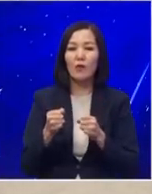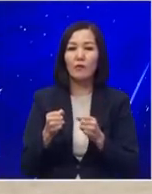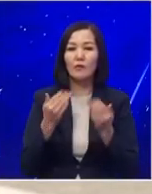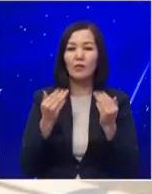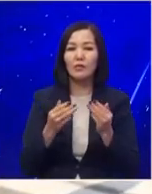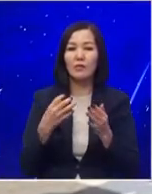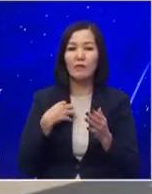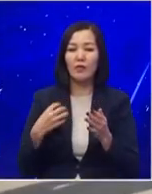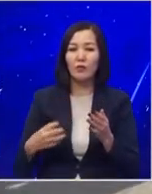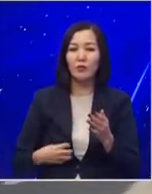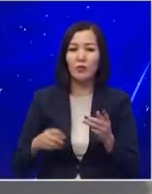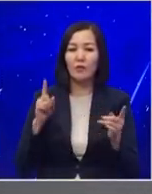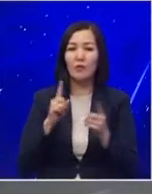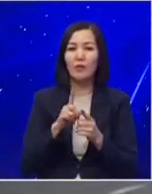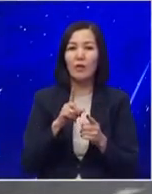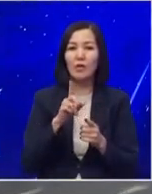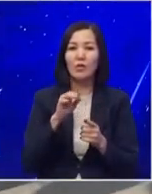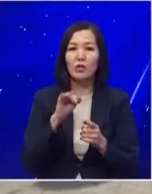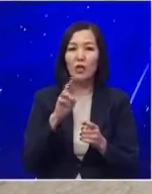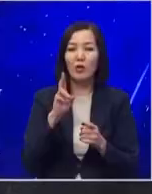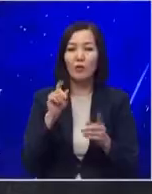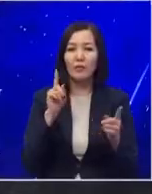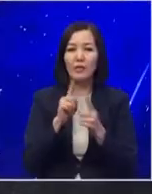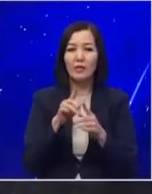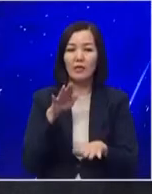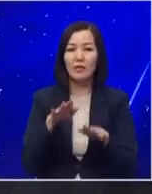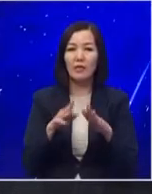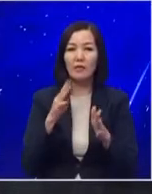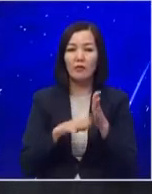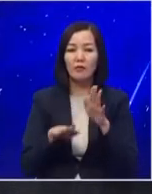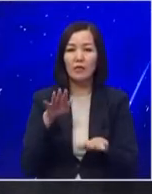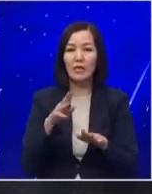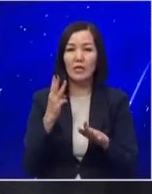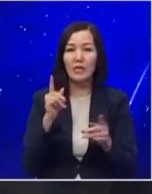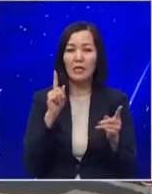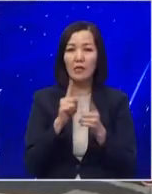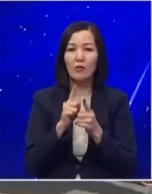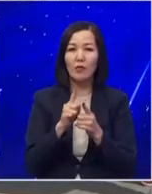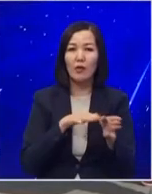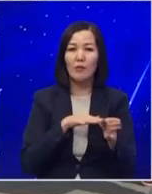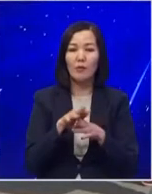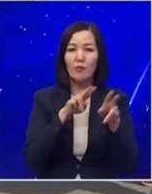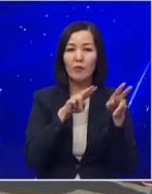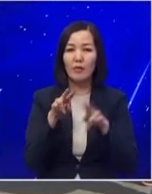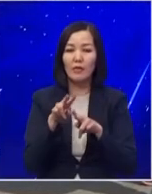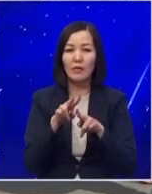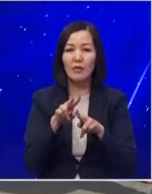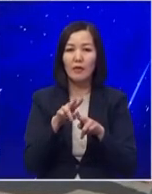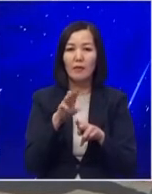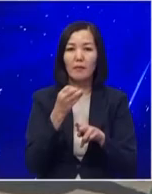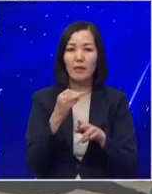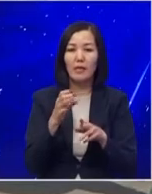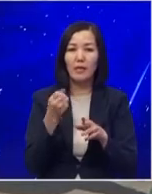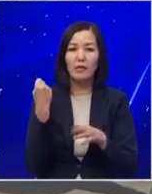французским мастером каратэ женам полем жака весовой категории до 90 килограммов три раунда прошли под полным контролем и доминирование мирея суюнова